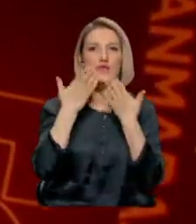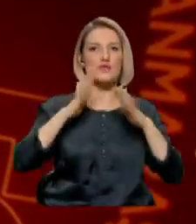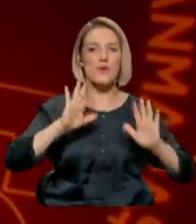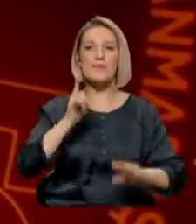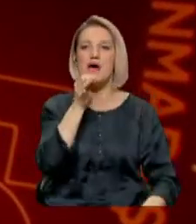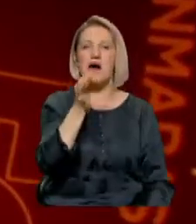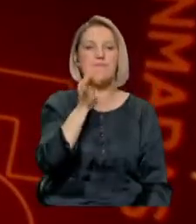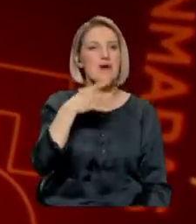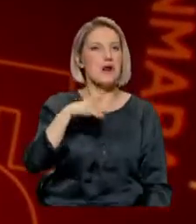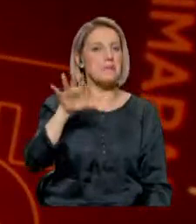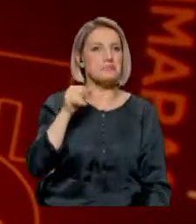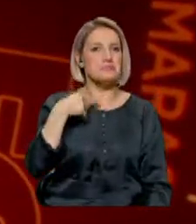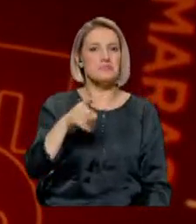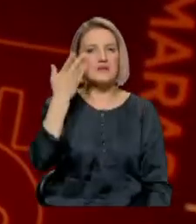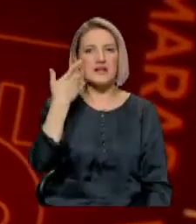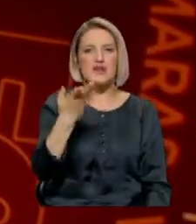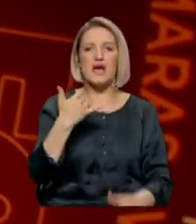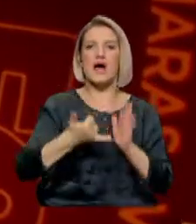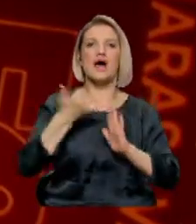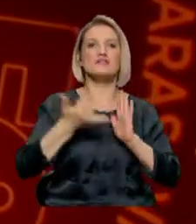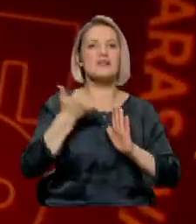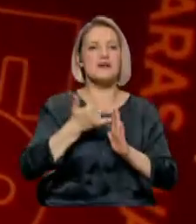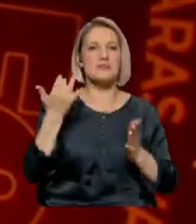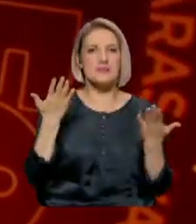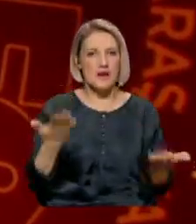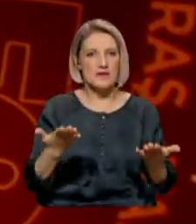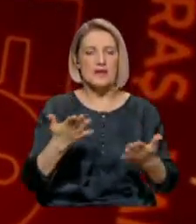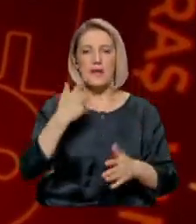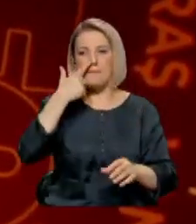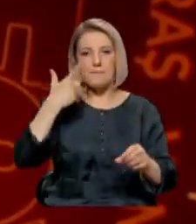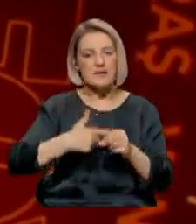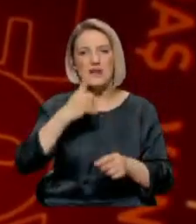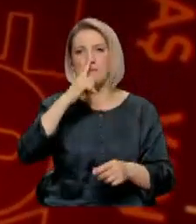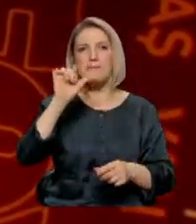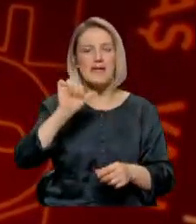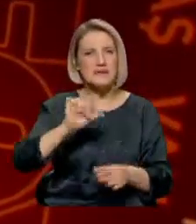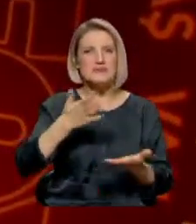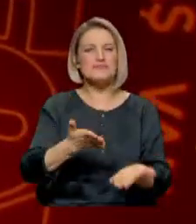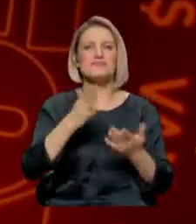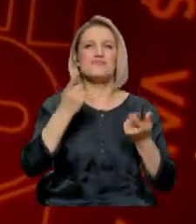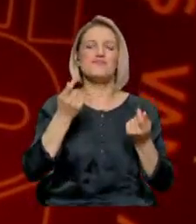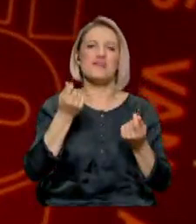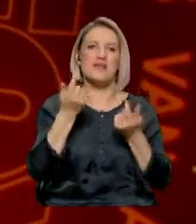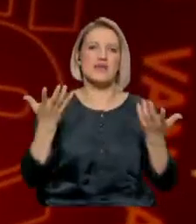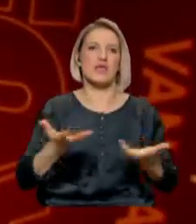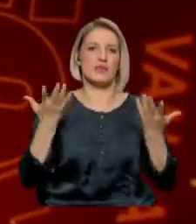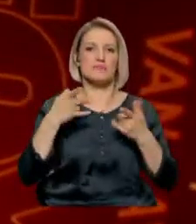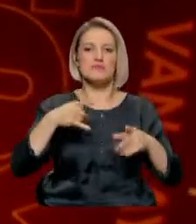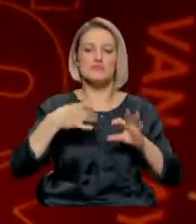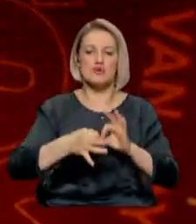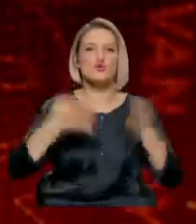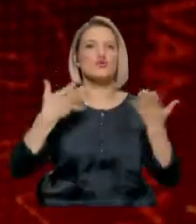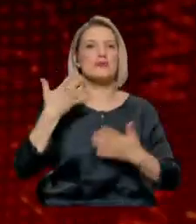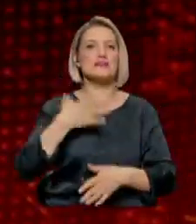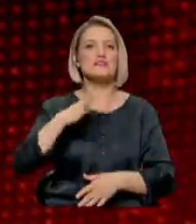haberden esinlendik yine. İzleyeceksiniz. Gaziantep'te defaatle mazot, akaryakıt fiyatlarından yandık. Biz buna çözüm